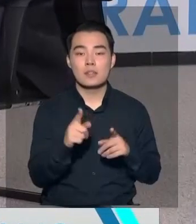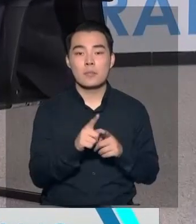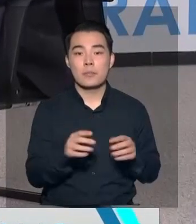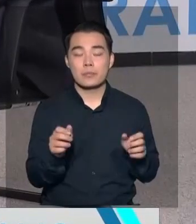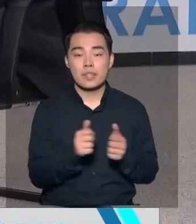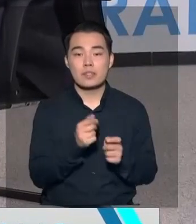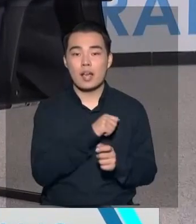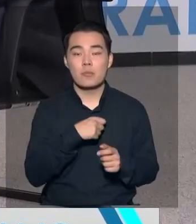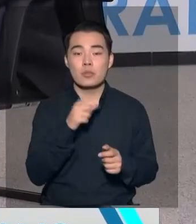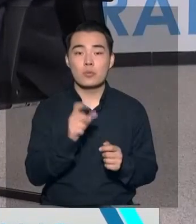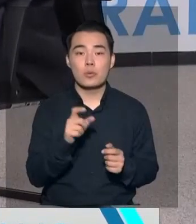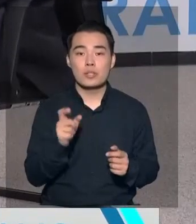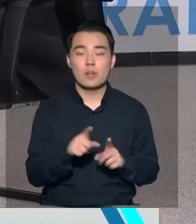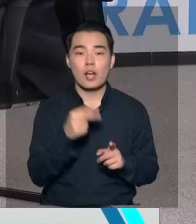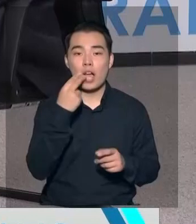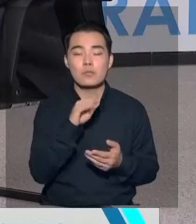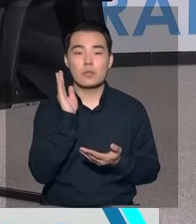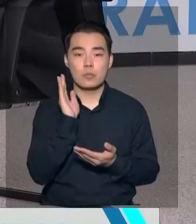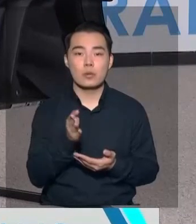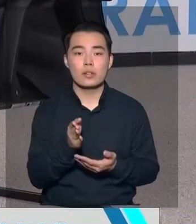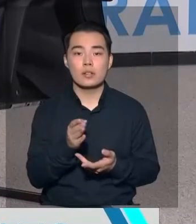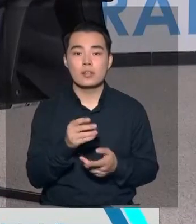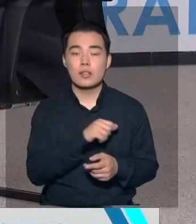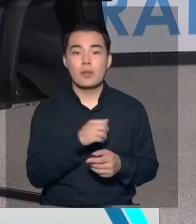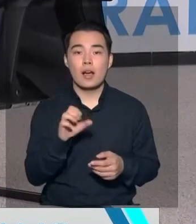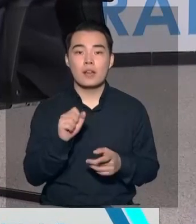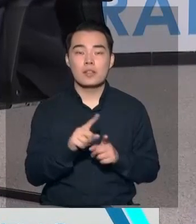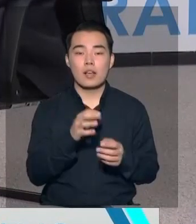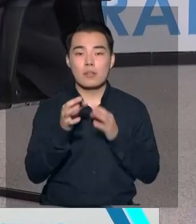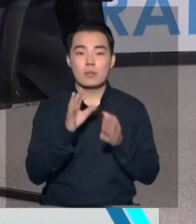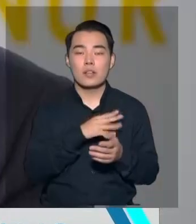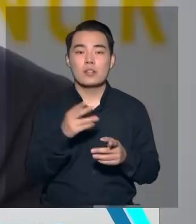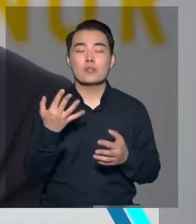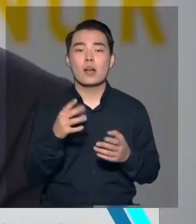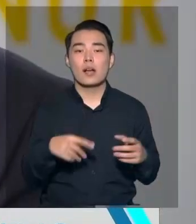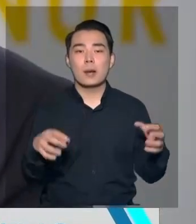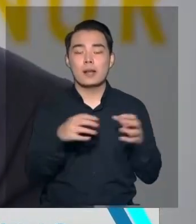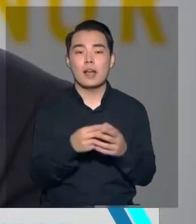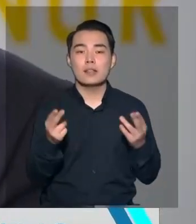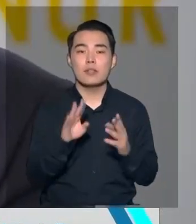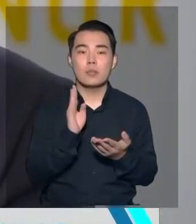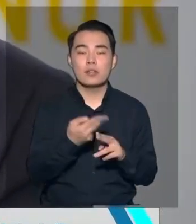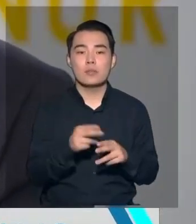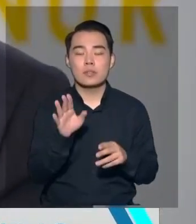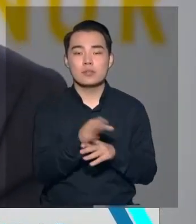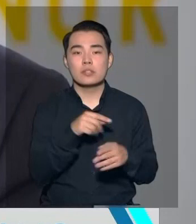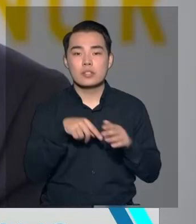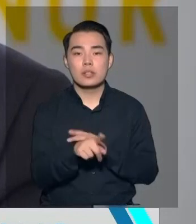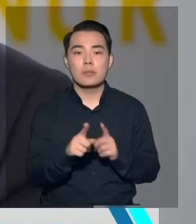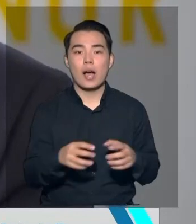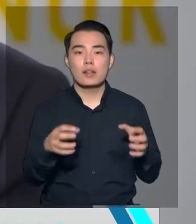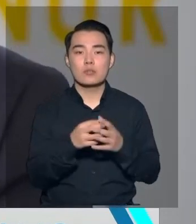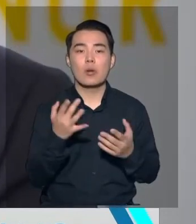ол қарапайым халықтың жағдайын жақсартады. Бұл енді айдан анық нәрсе. Ал енді қанша партия қалады? Ол бәлкім 3 партия бола ма, 4 партия бола